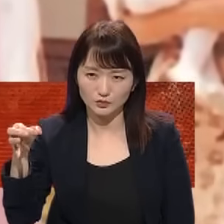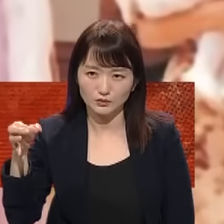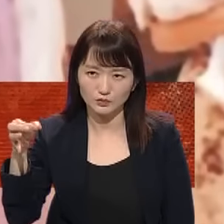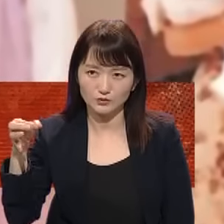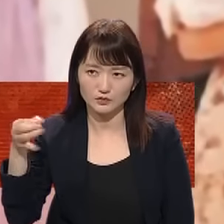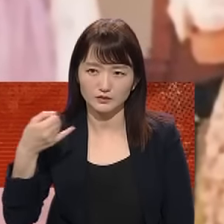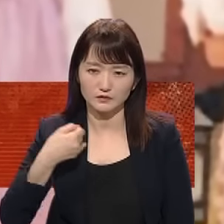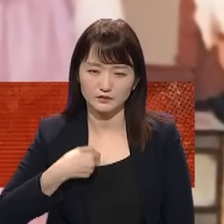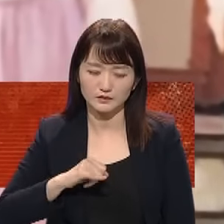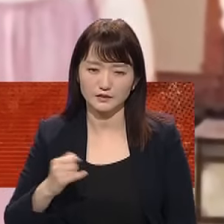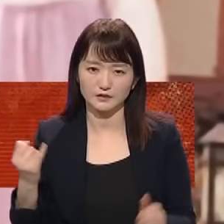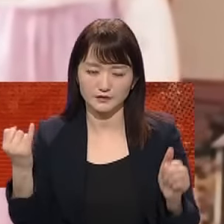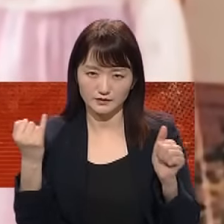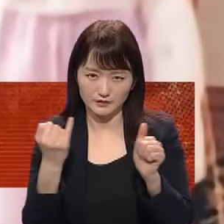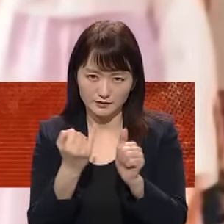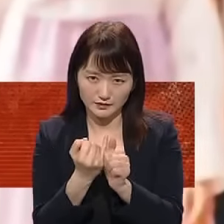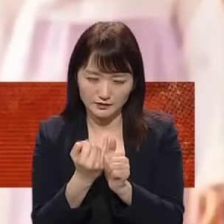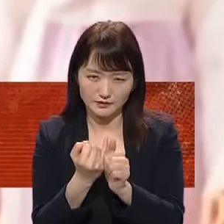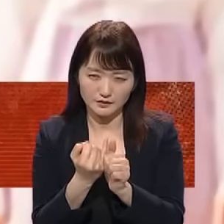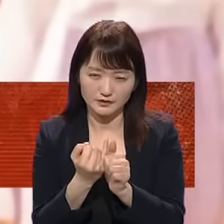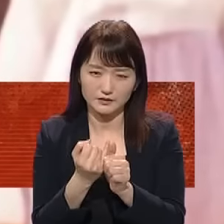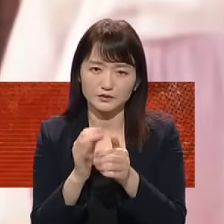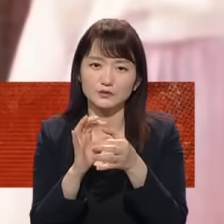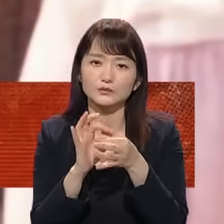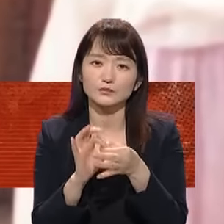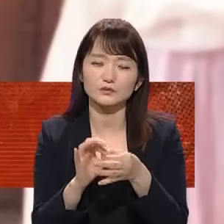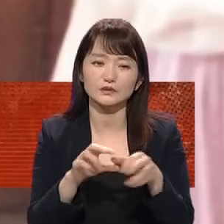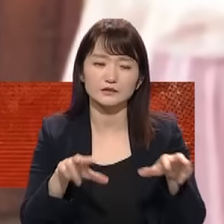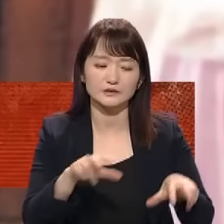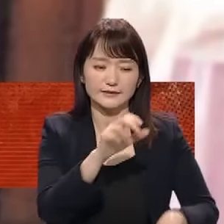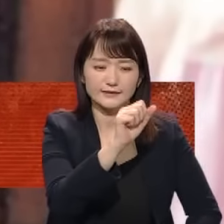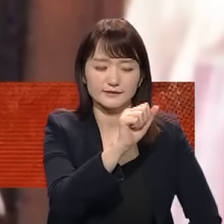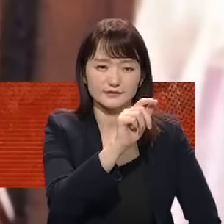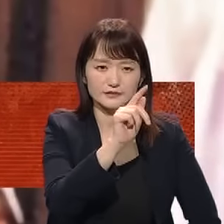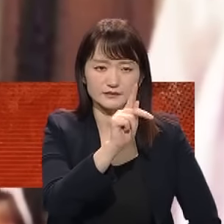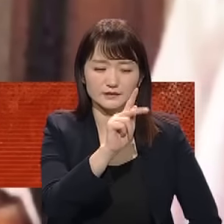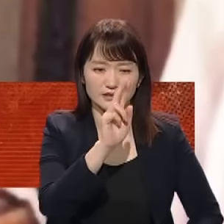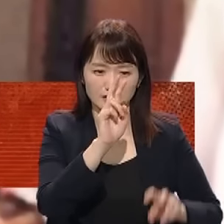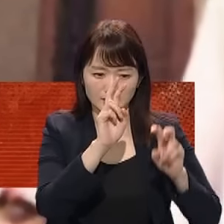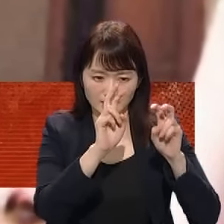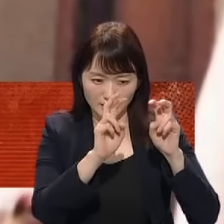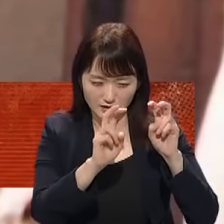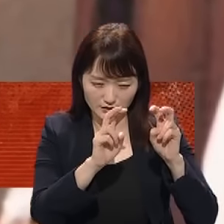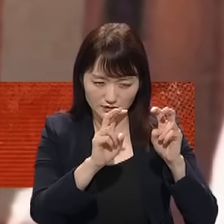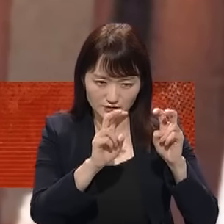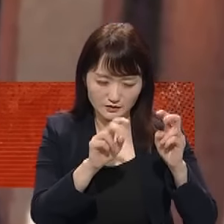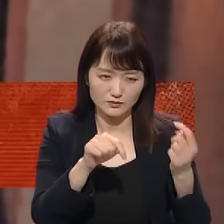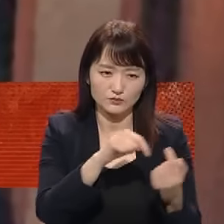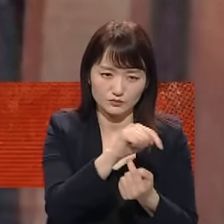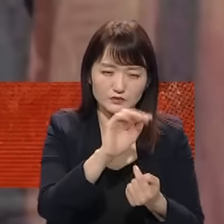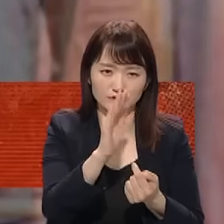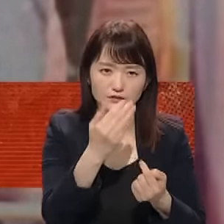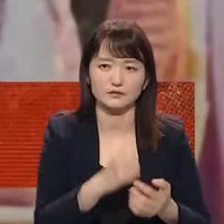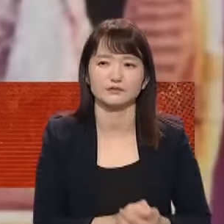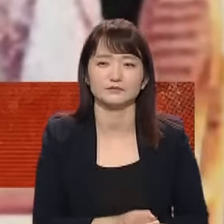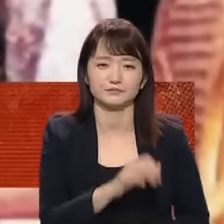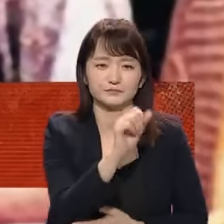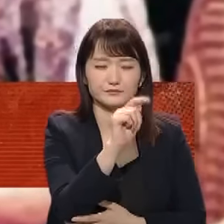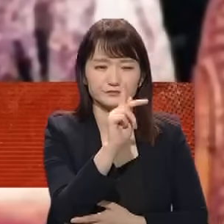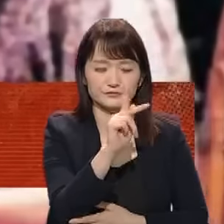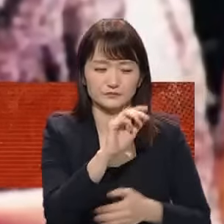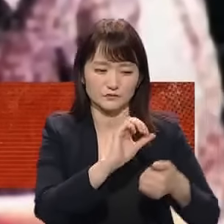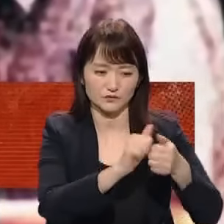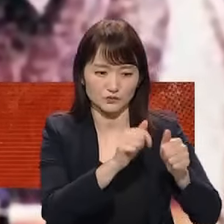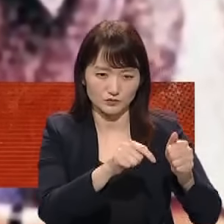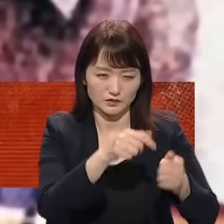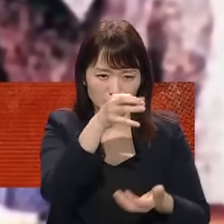혼인관계에 있어서의 노력 이것이 현재 SK그룹을 갖다 있게 한 것이다라고 인정을 하고 SK 주식을 재산 분할의 대상이